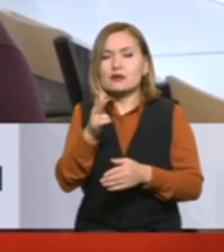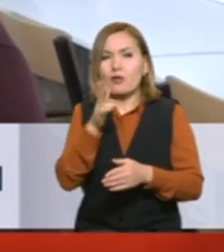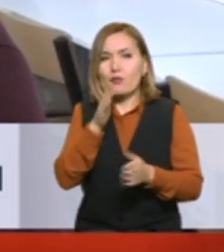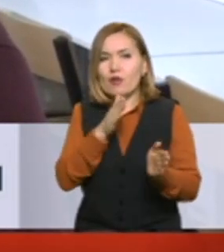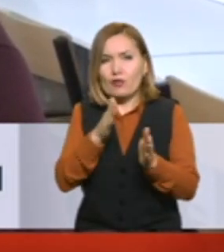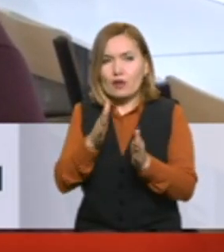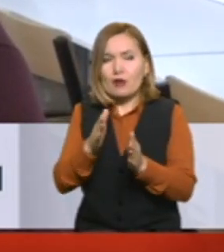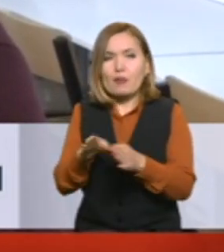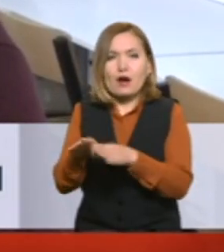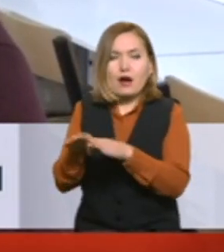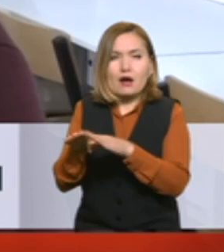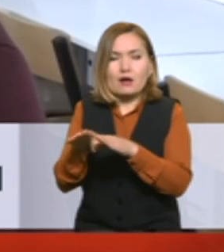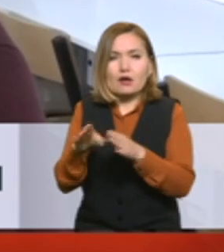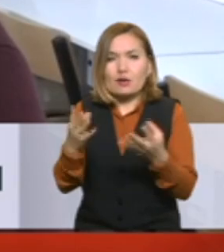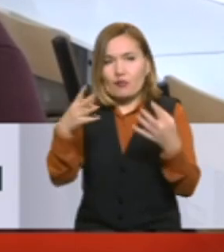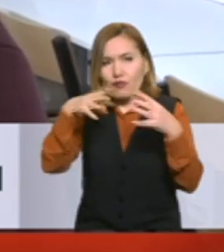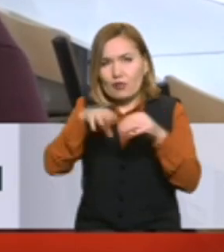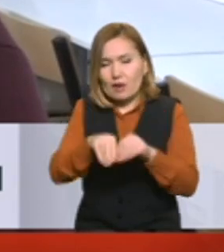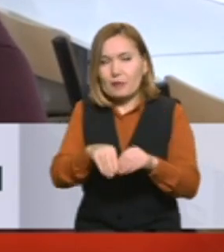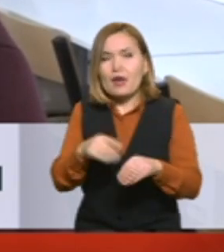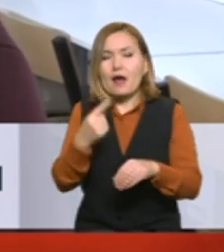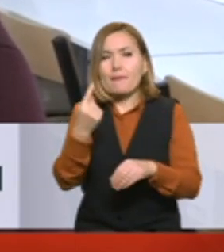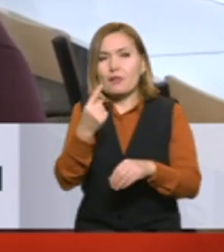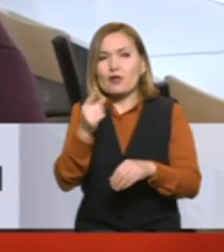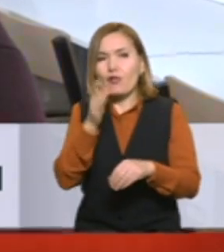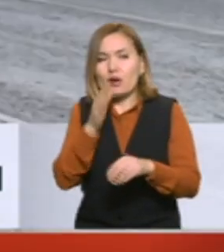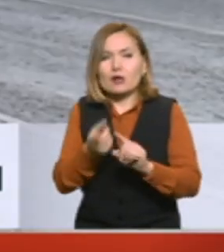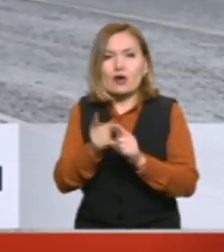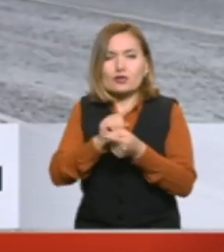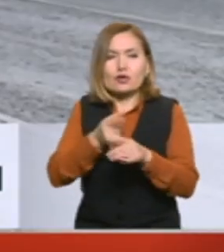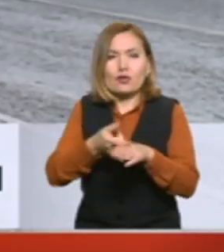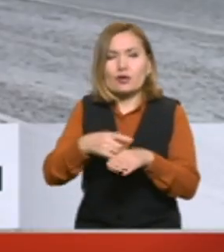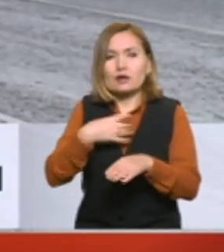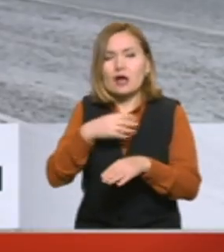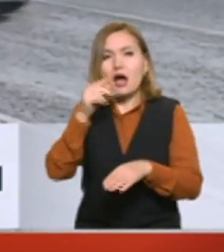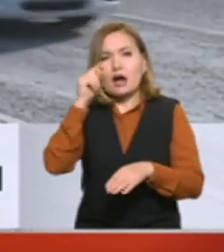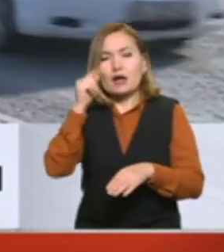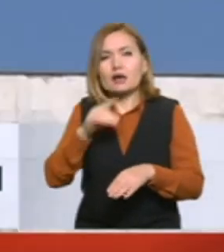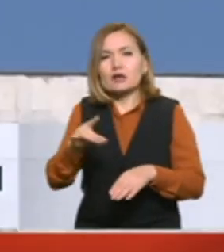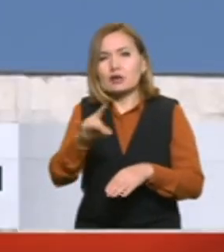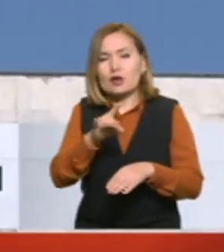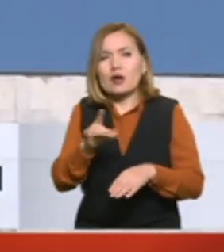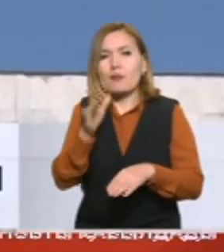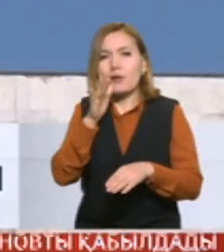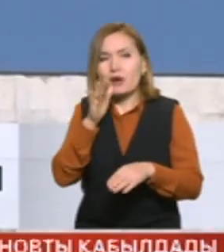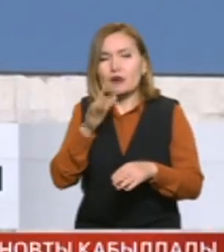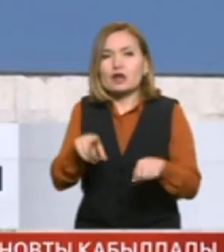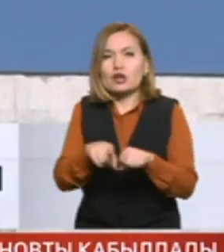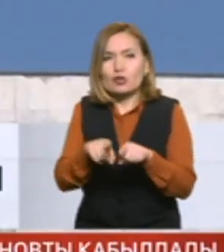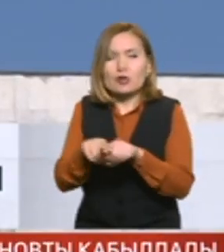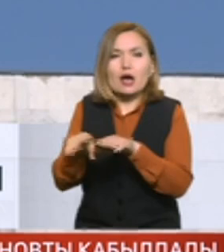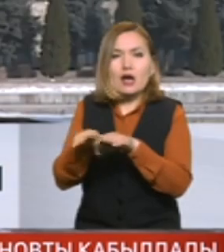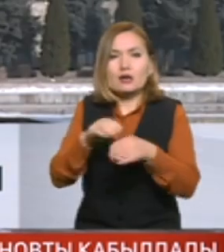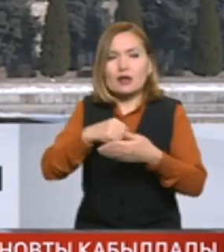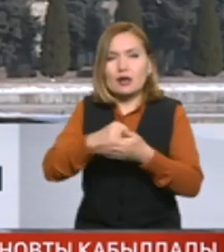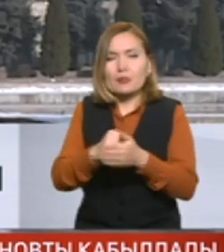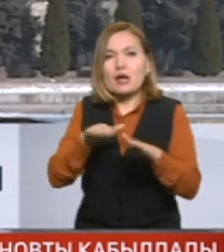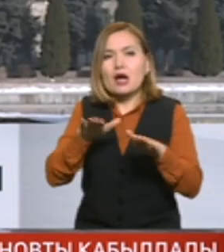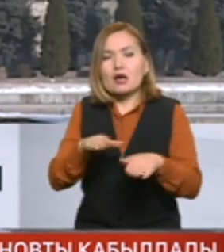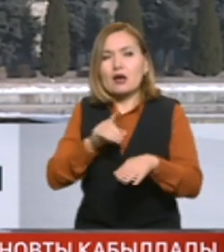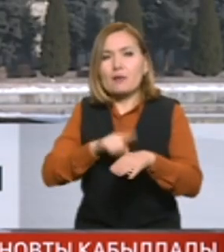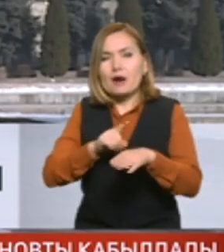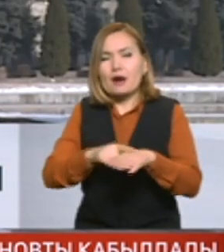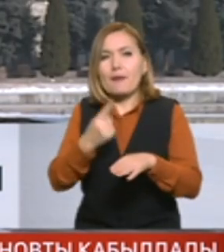1-ге ауыстырып отырғаны, бұл экономикалық жағынан өте тиімді. Қырғызстанда да уақыт белдеуі өзгеруі мүмкін. Ел парламентінің депутаттары жергілікті